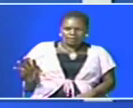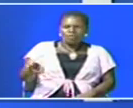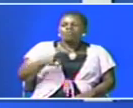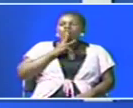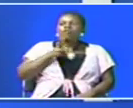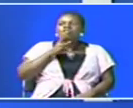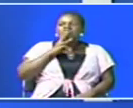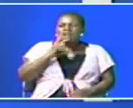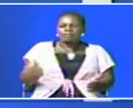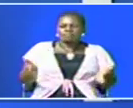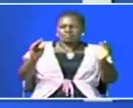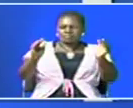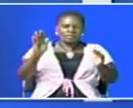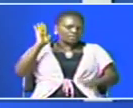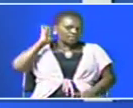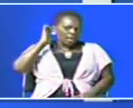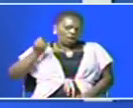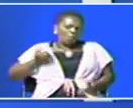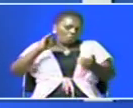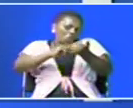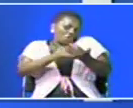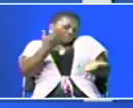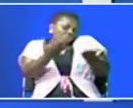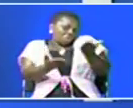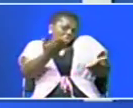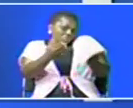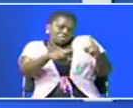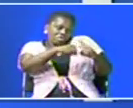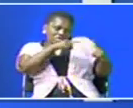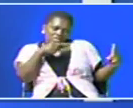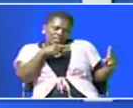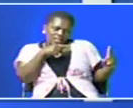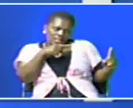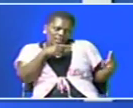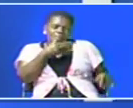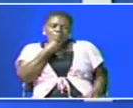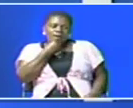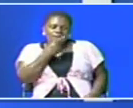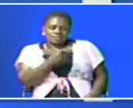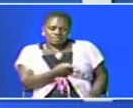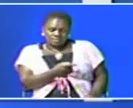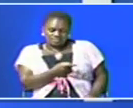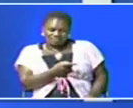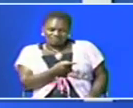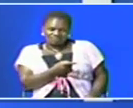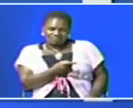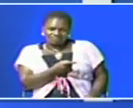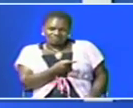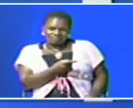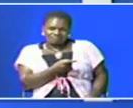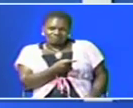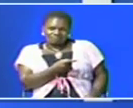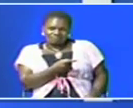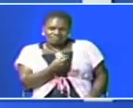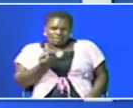maji. Madai anasema kuwa mkewe labda ndio ambao ameshinikiza swala hili zima la mauaji ya mmewe kutokana na hitilafu za